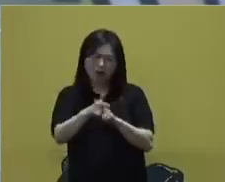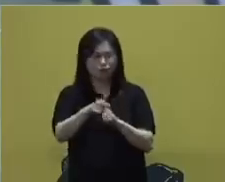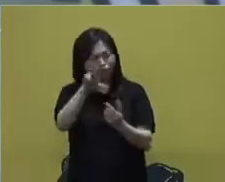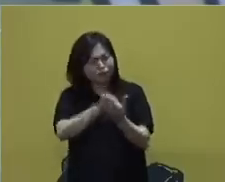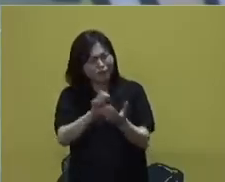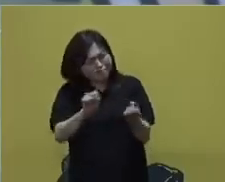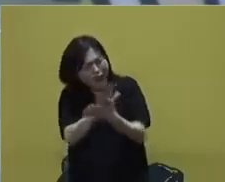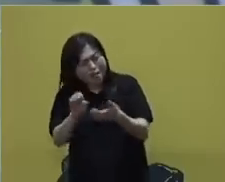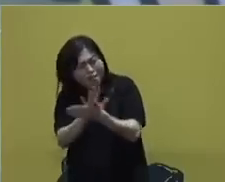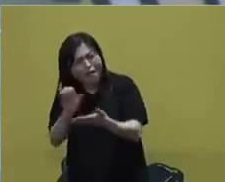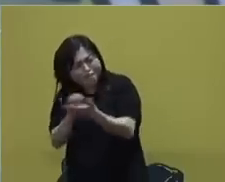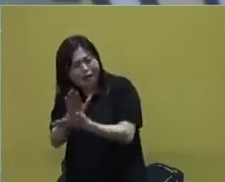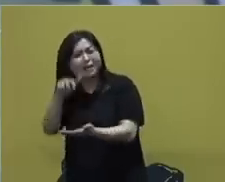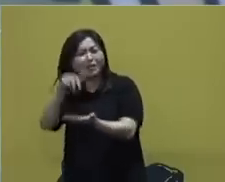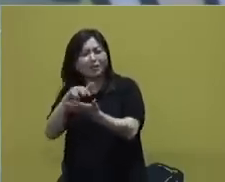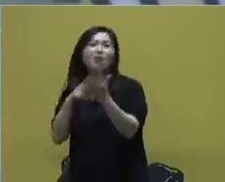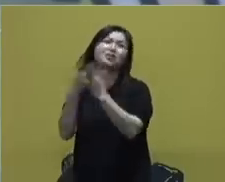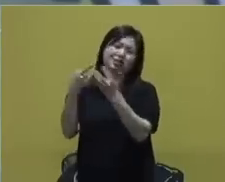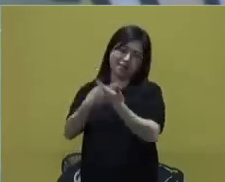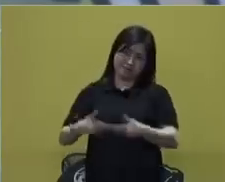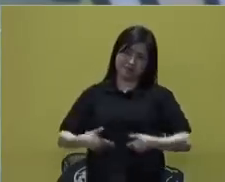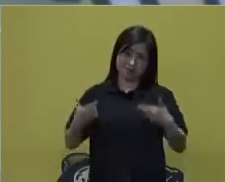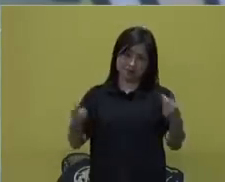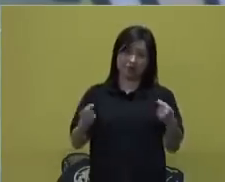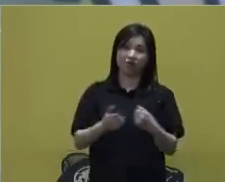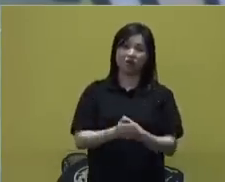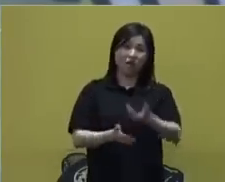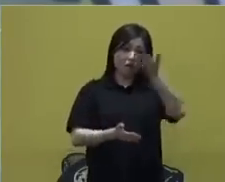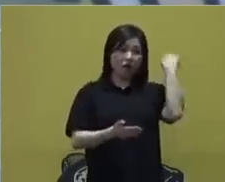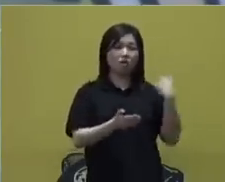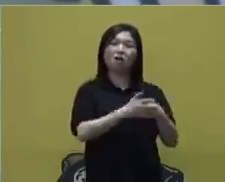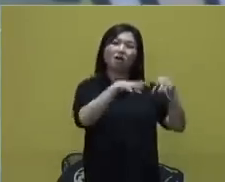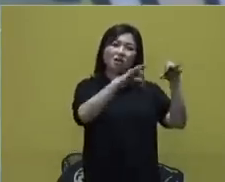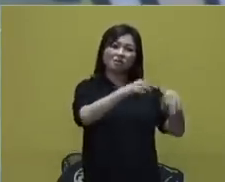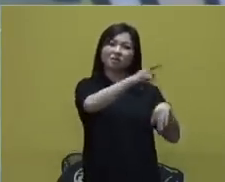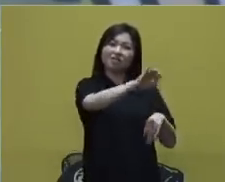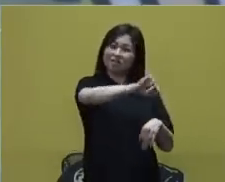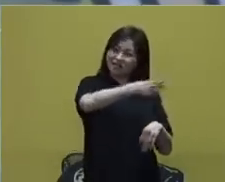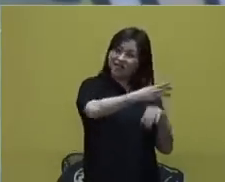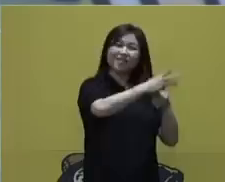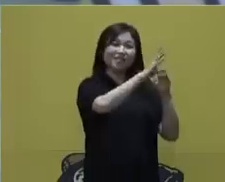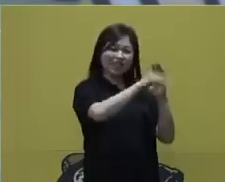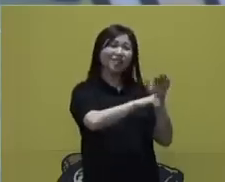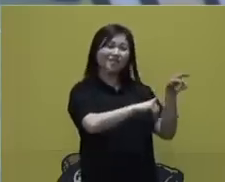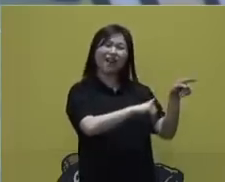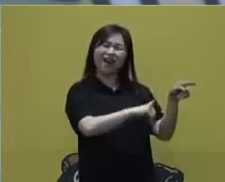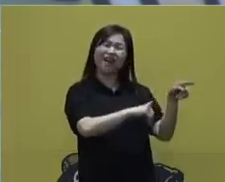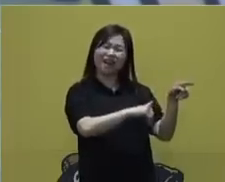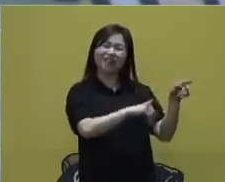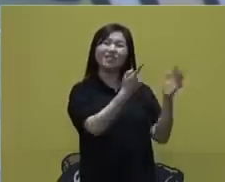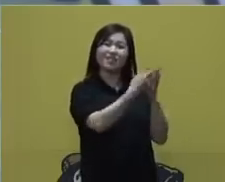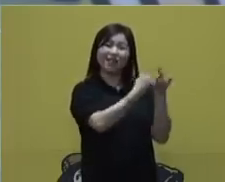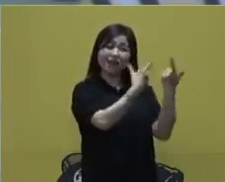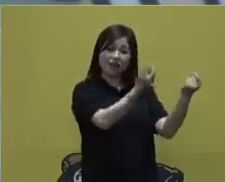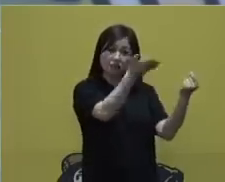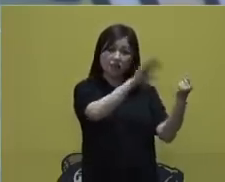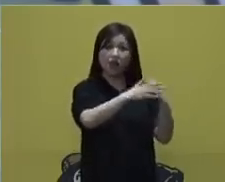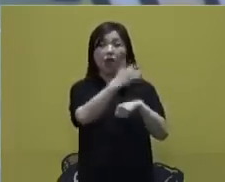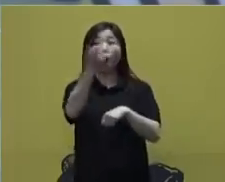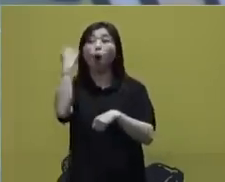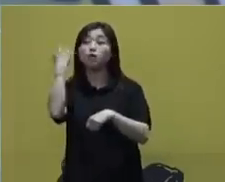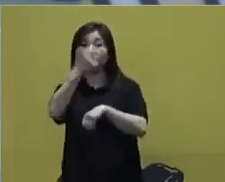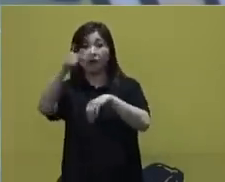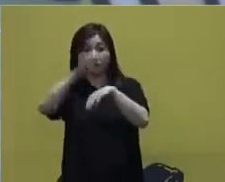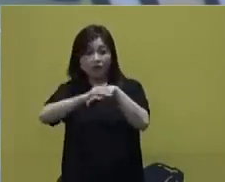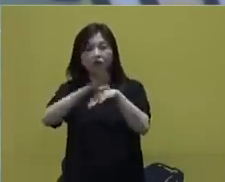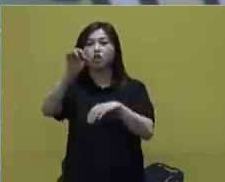되는데 뭐 과거 김정일 시대에 비하면 많이 이해를 하죠. 근데 어제 그 대전에서는